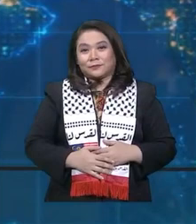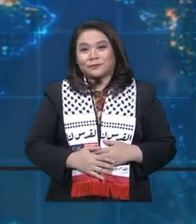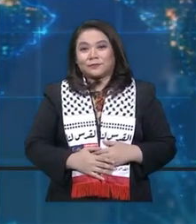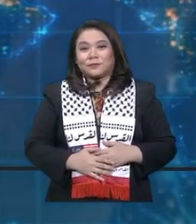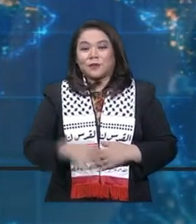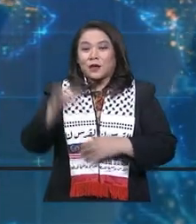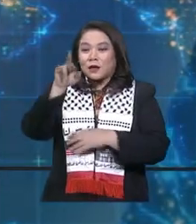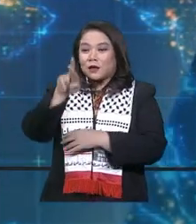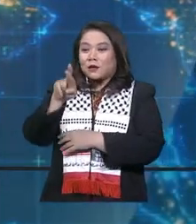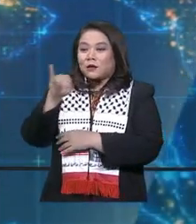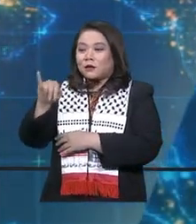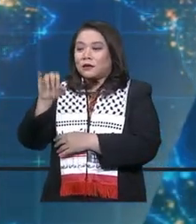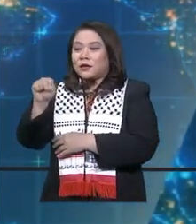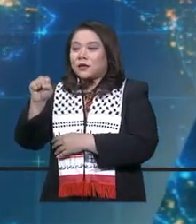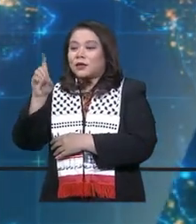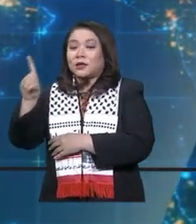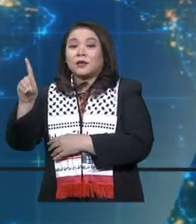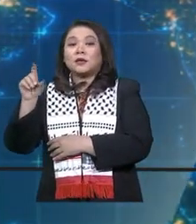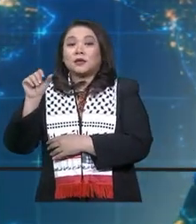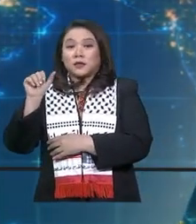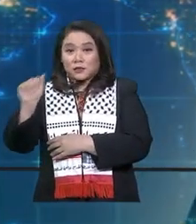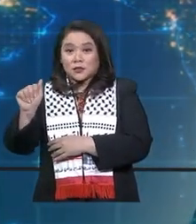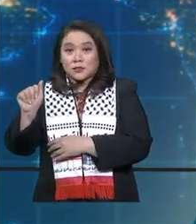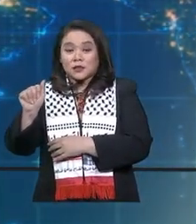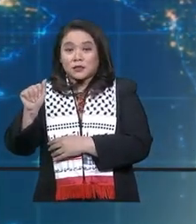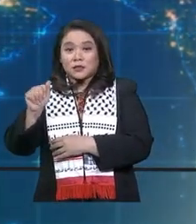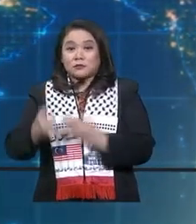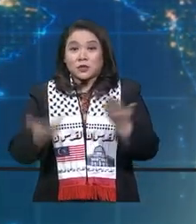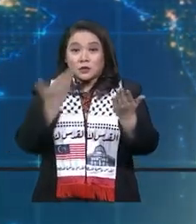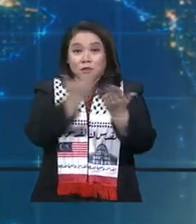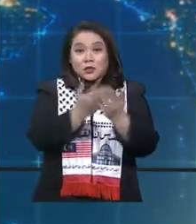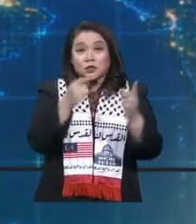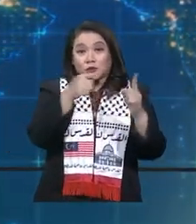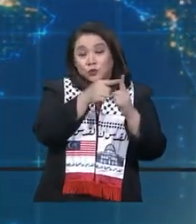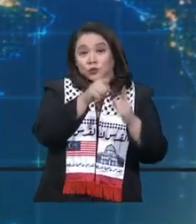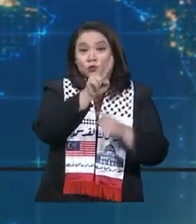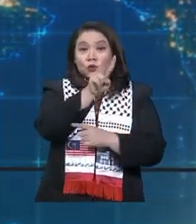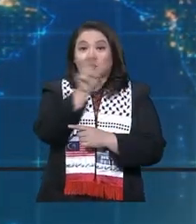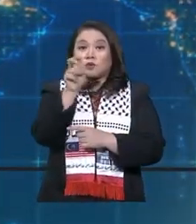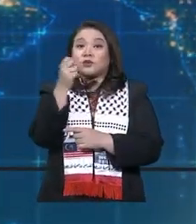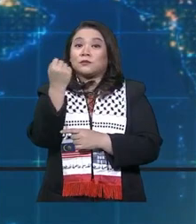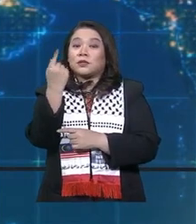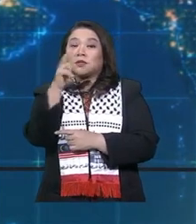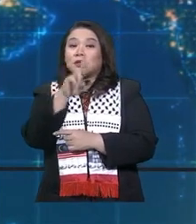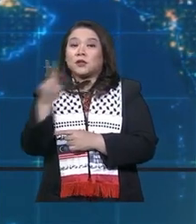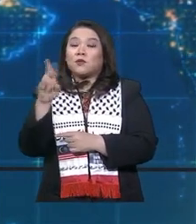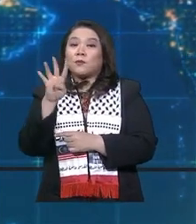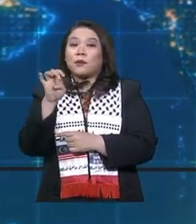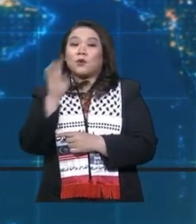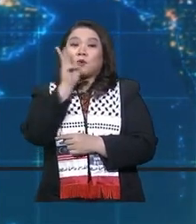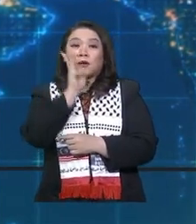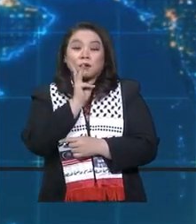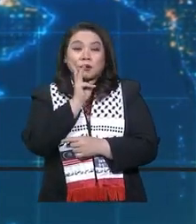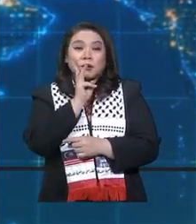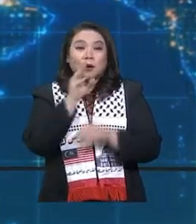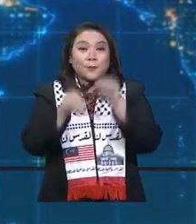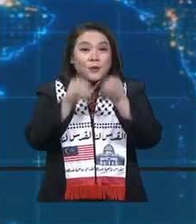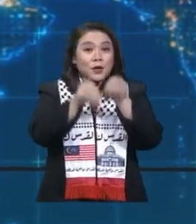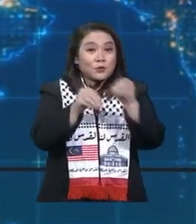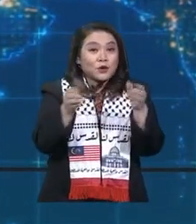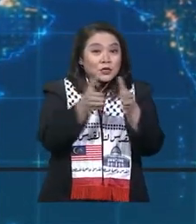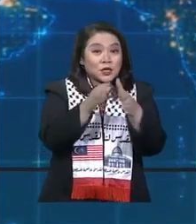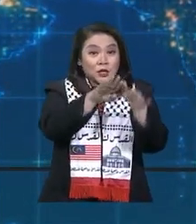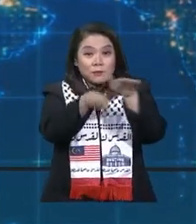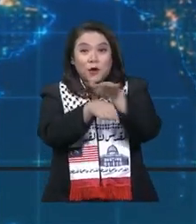Pihak berkuasa kemajuan pekebun kecil Perusahaan Getah atau RISDA menyarankan kepada 211,040 wanita pekebun kecil di